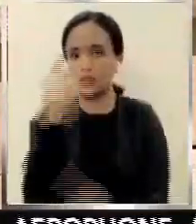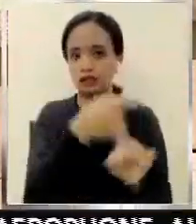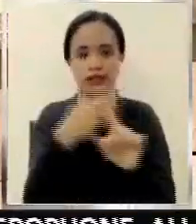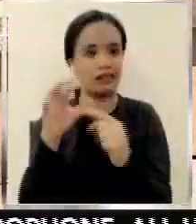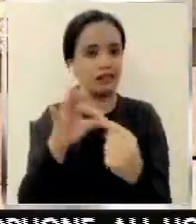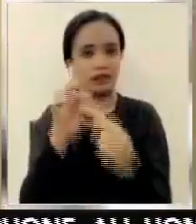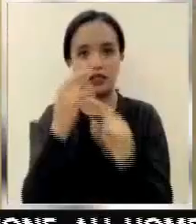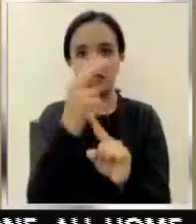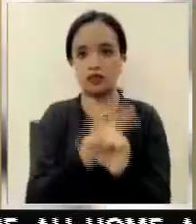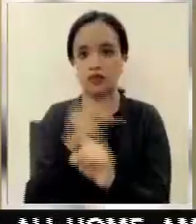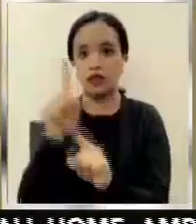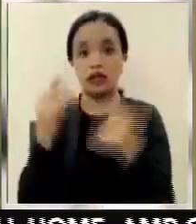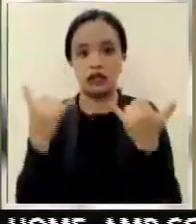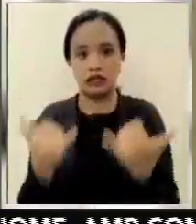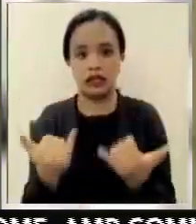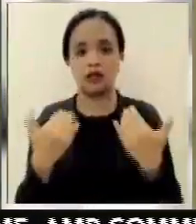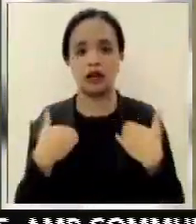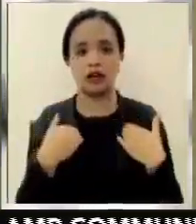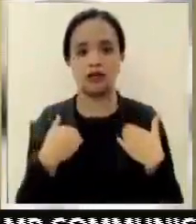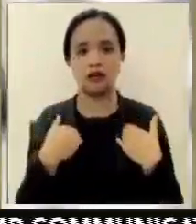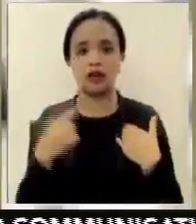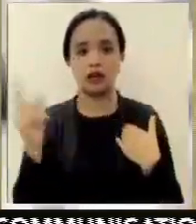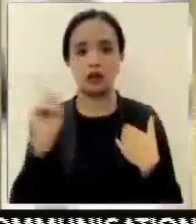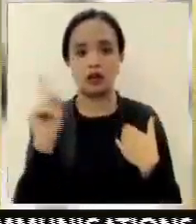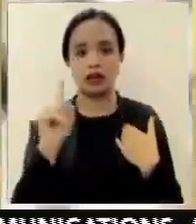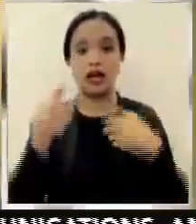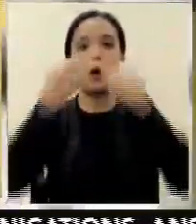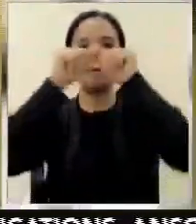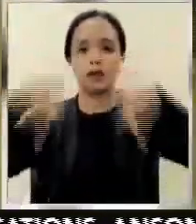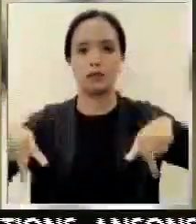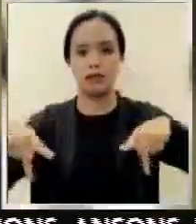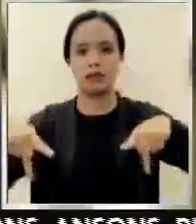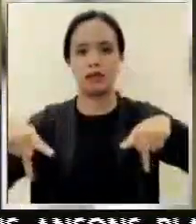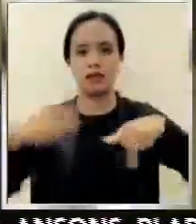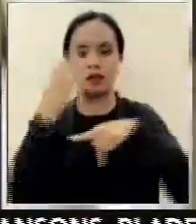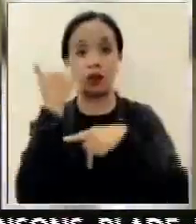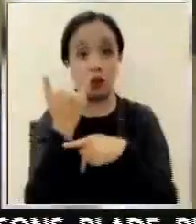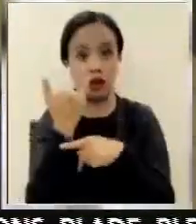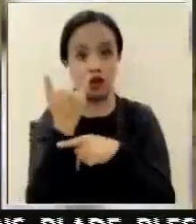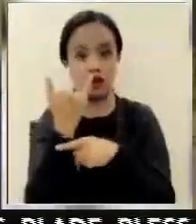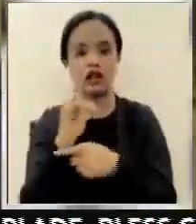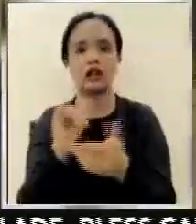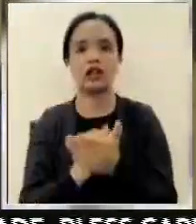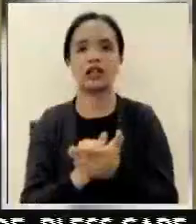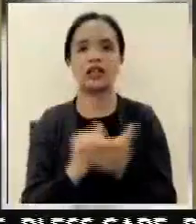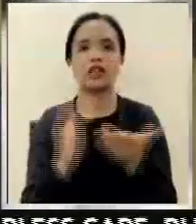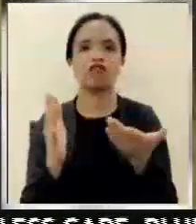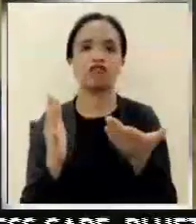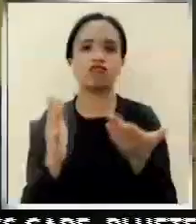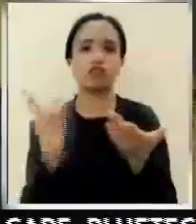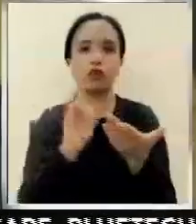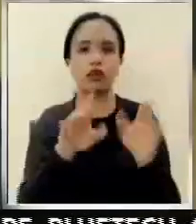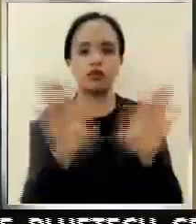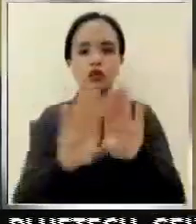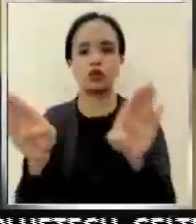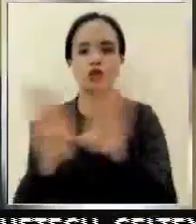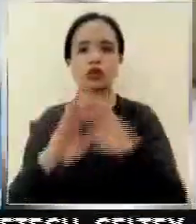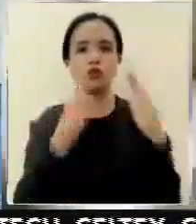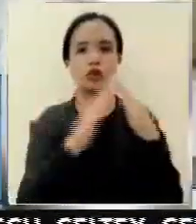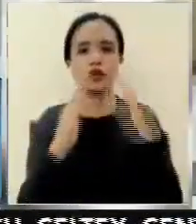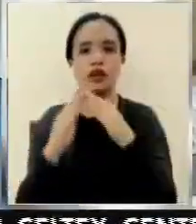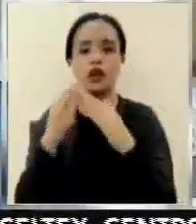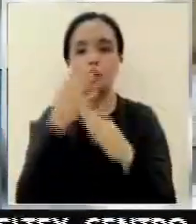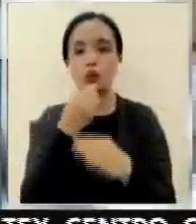na ng mga nito na kung tawagin na apartment paraan sana ito para sarahan ng mga bahay na nagpapataw ng mga ayaw dumaan sa main